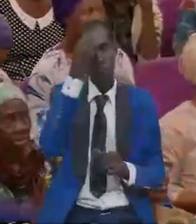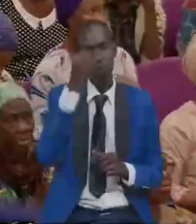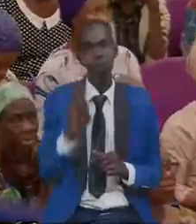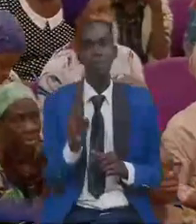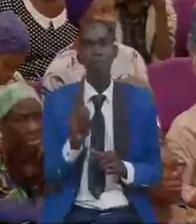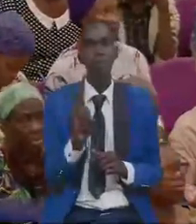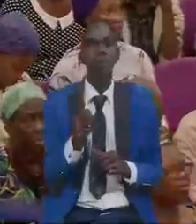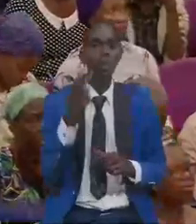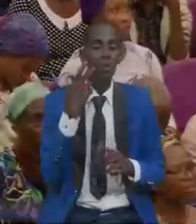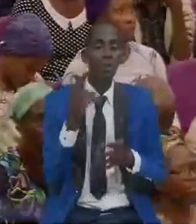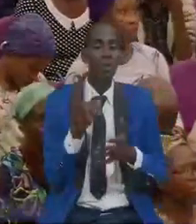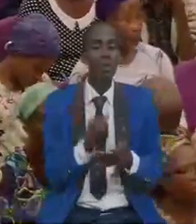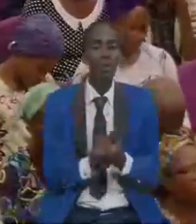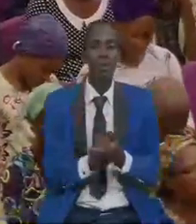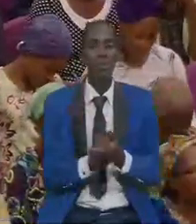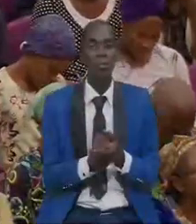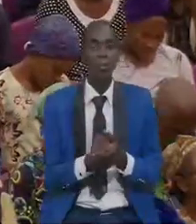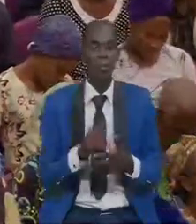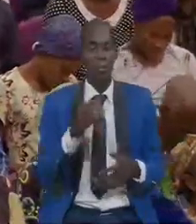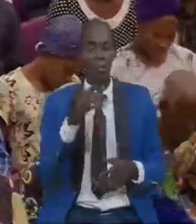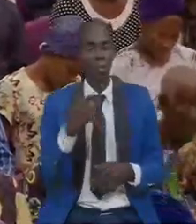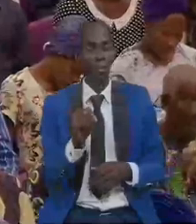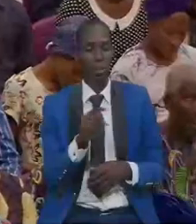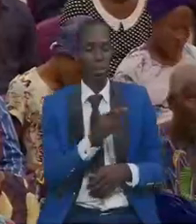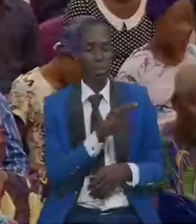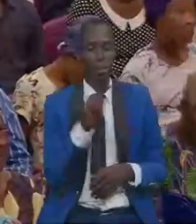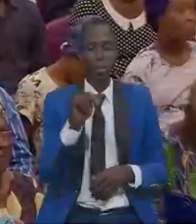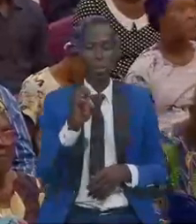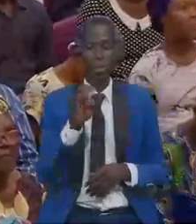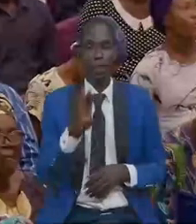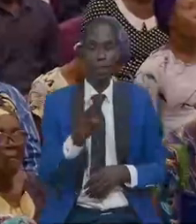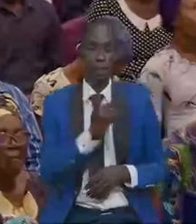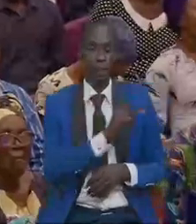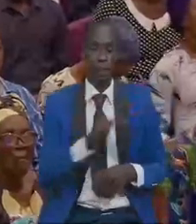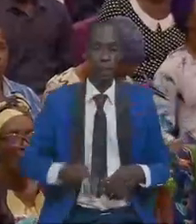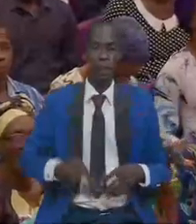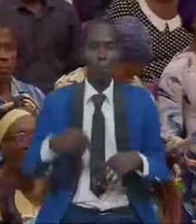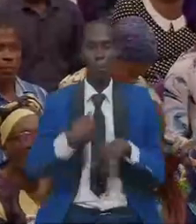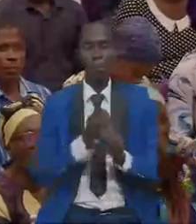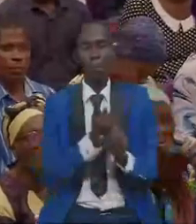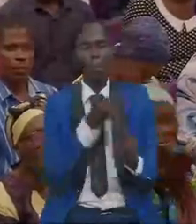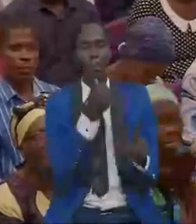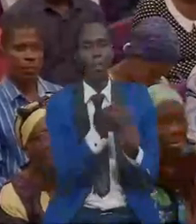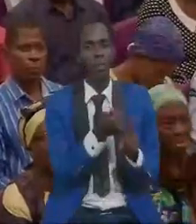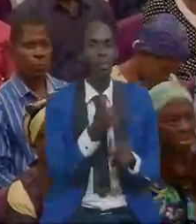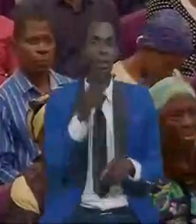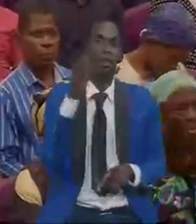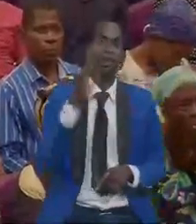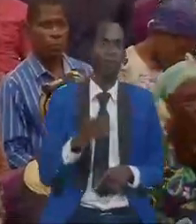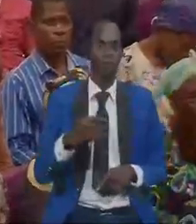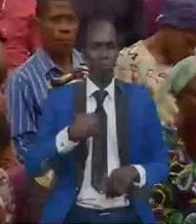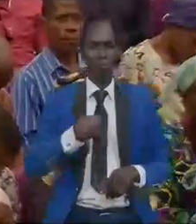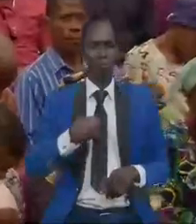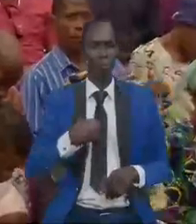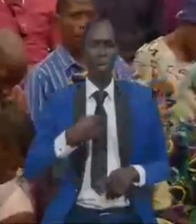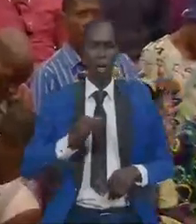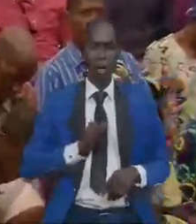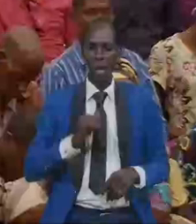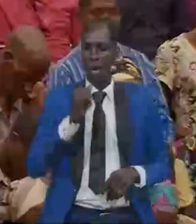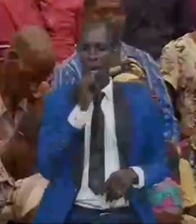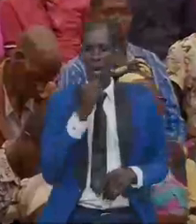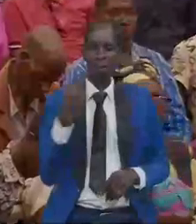Nebuchadnezzar s'était fait Dieu. Il s'était donné l'image de Dieu. Il a dit que c'est moi et personne d'autre. J'ai